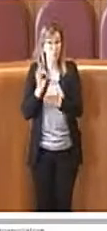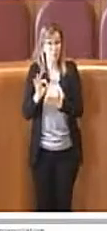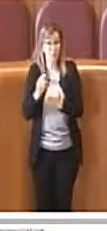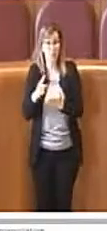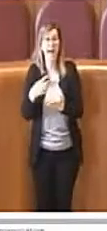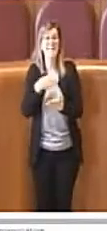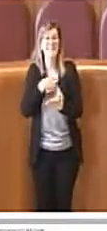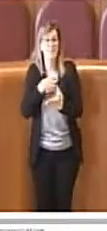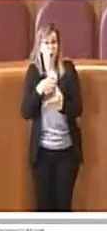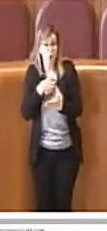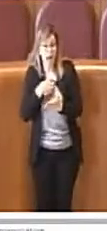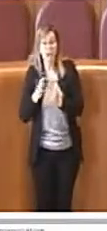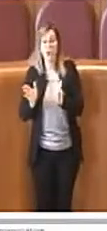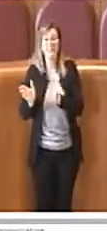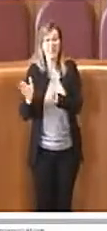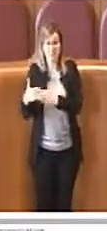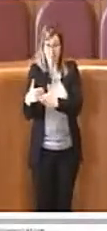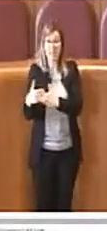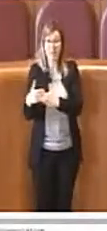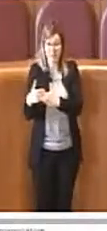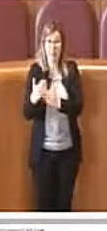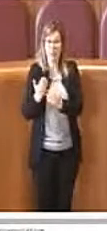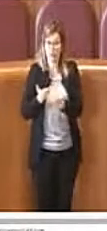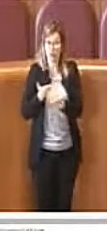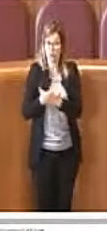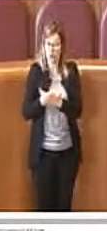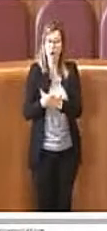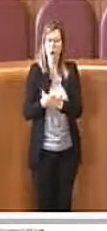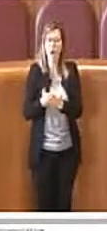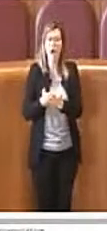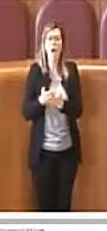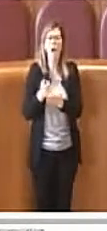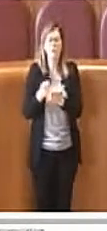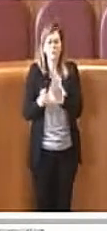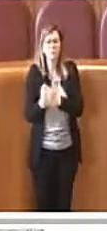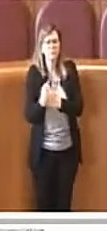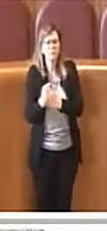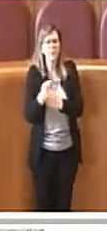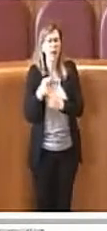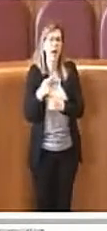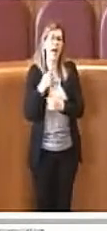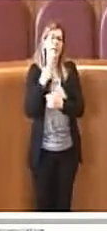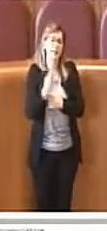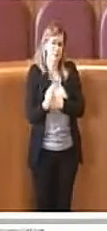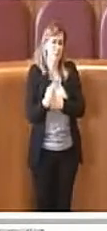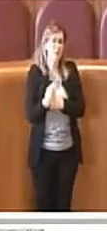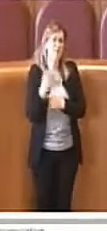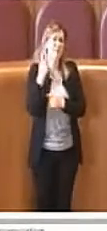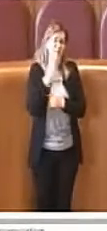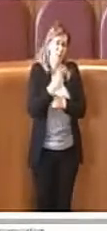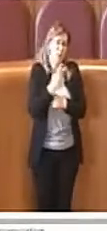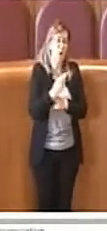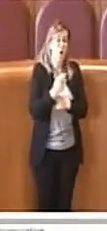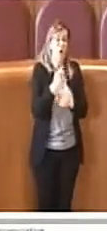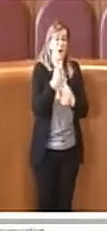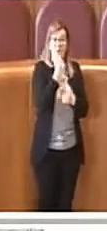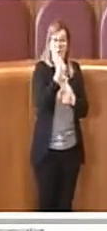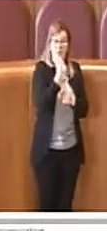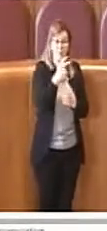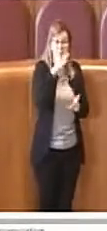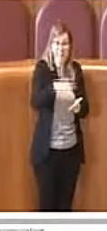dell'assessorato e del dipartimento ed è emerso che un conto è togliere la sosta tariffata a tout